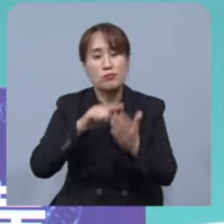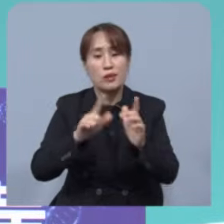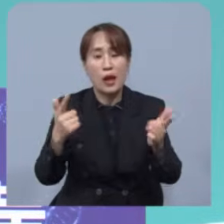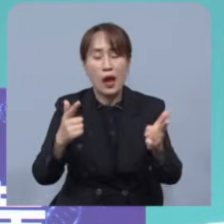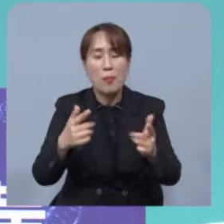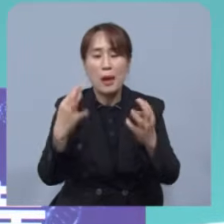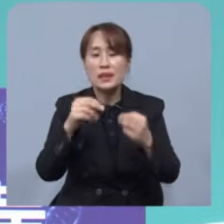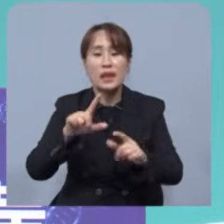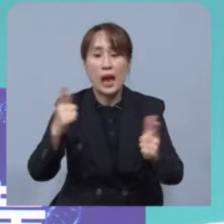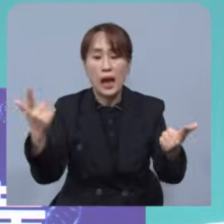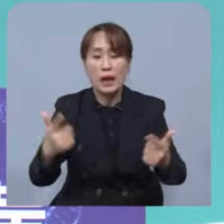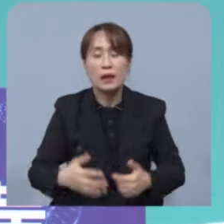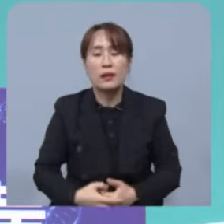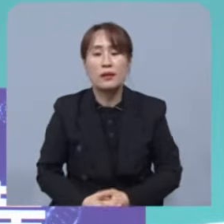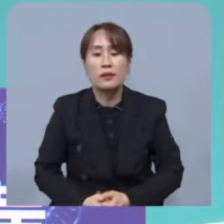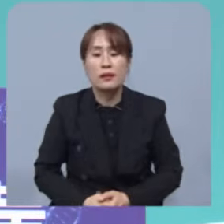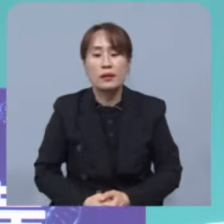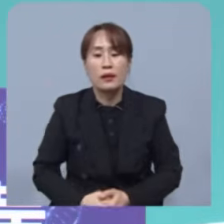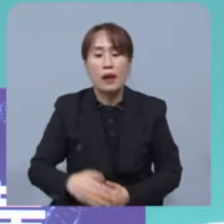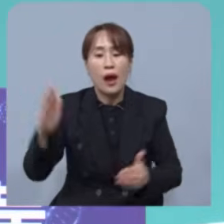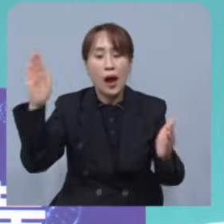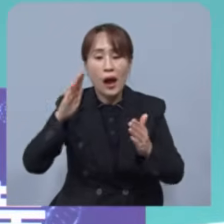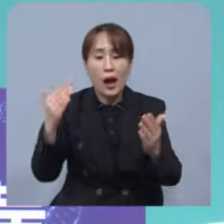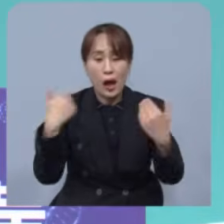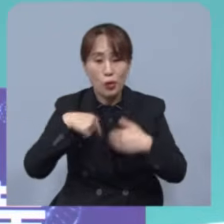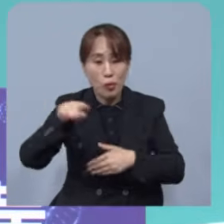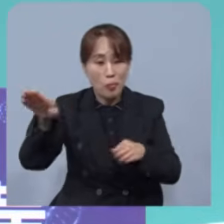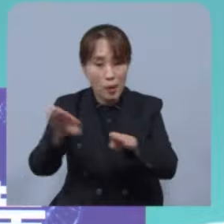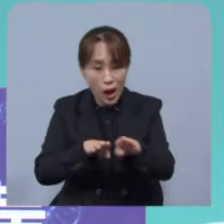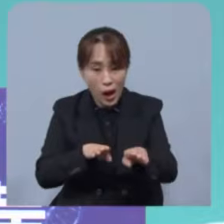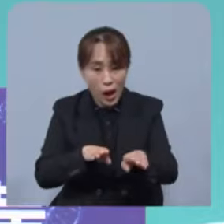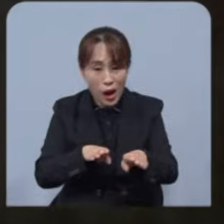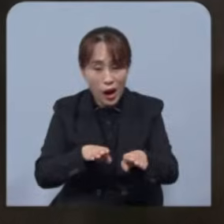않는 측면이 있어서. 근데 우리 학생 오늘 학교 안 갔어요?